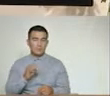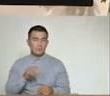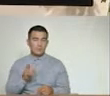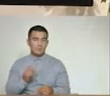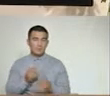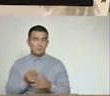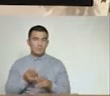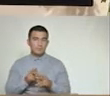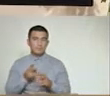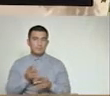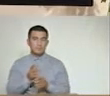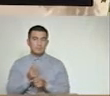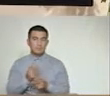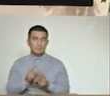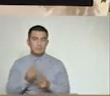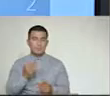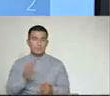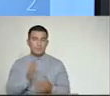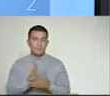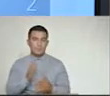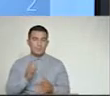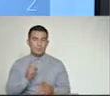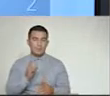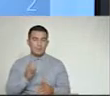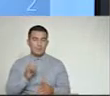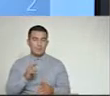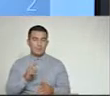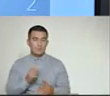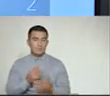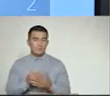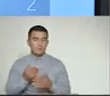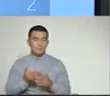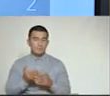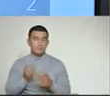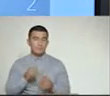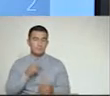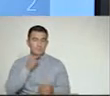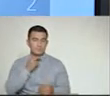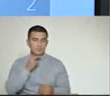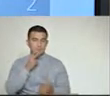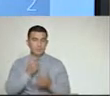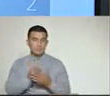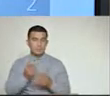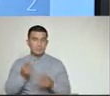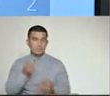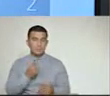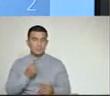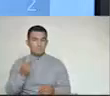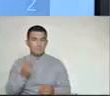ikkita qisqaruvchi vakolasi. Aziz o'quvchilar, e'tibor bering. Birinchi va